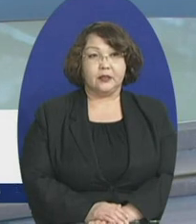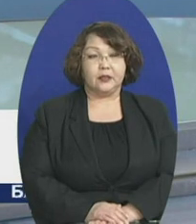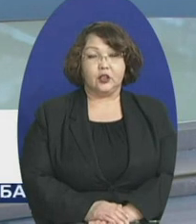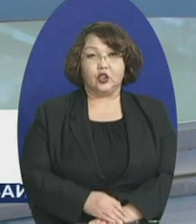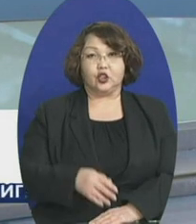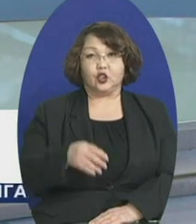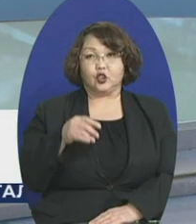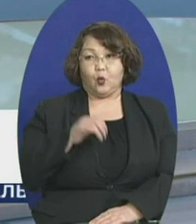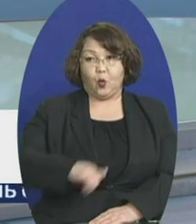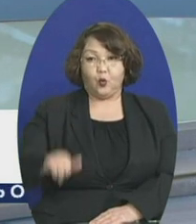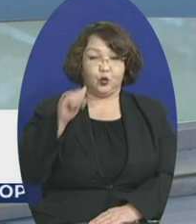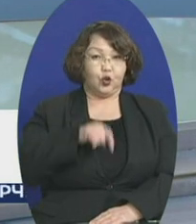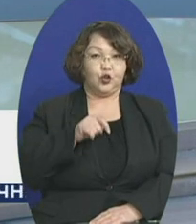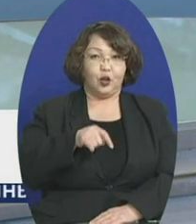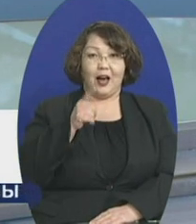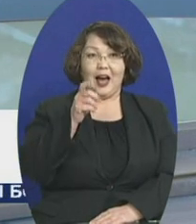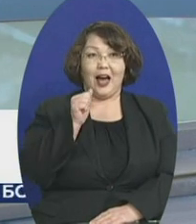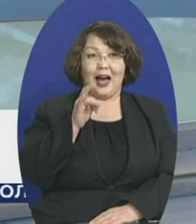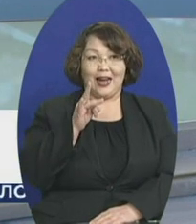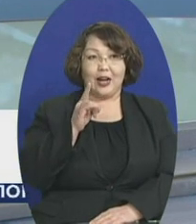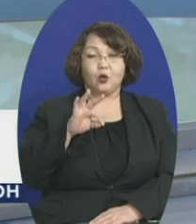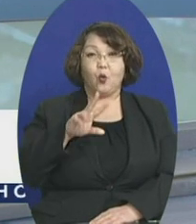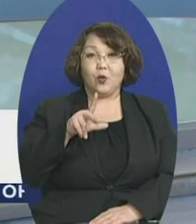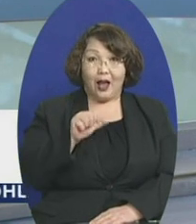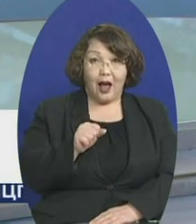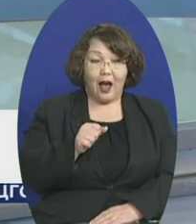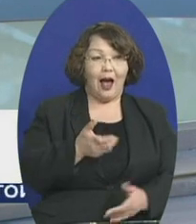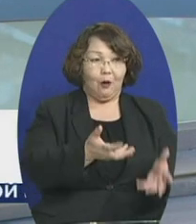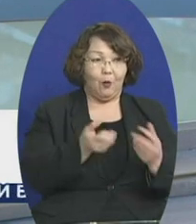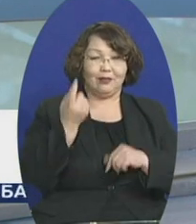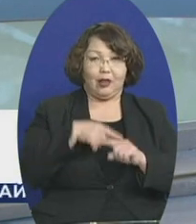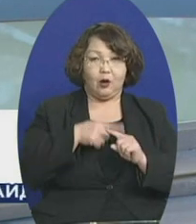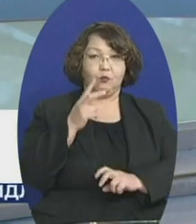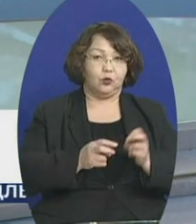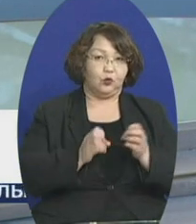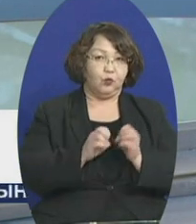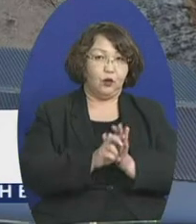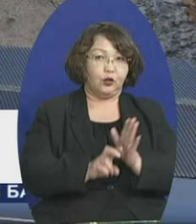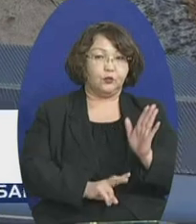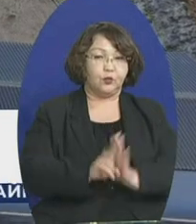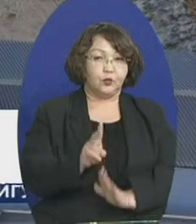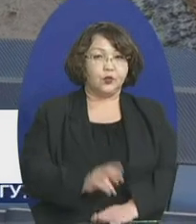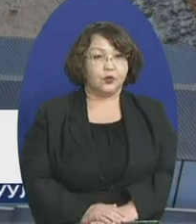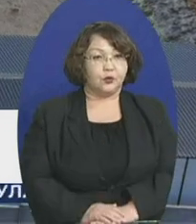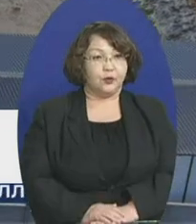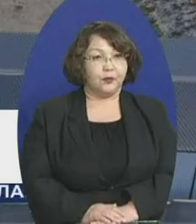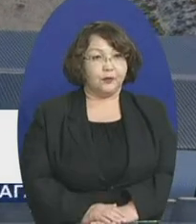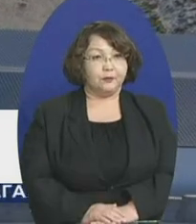жилдээс дотооддоо хар туулгын батарейг дахин боловсруулах боломж бүрджээ.